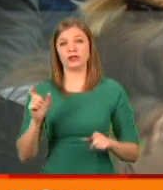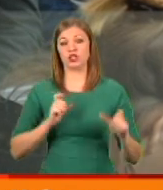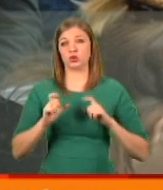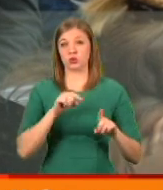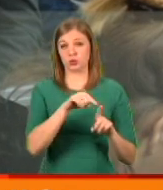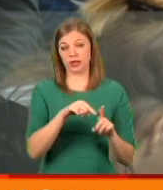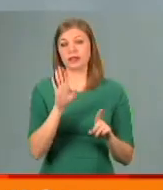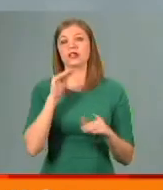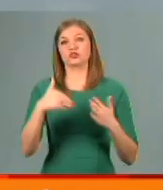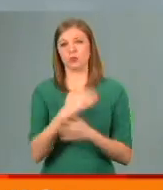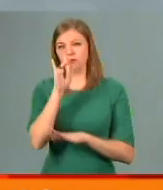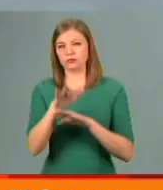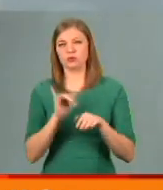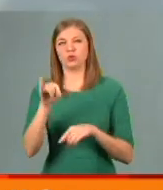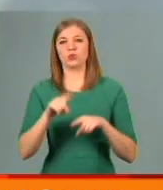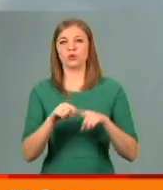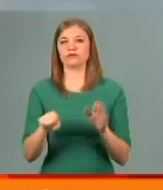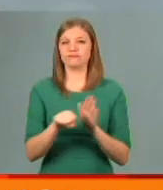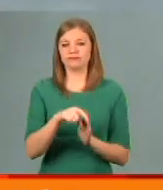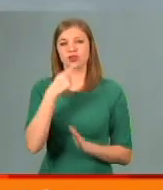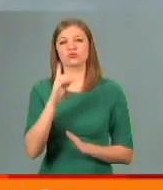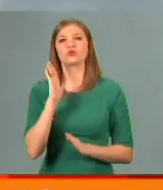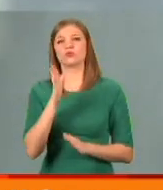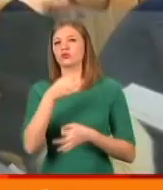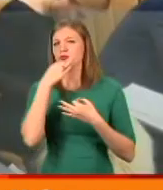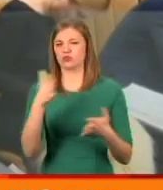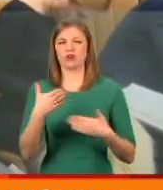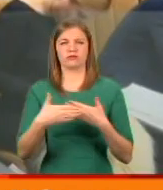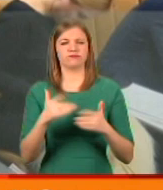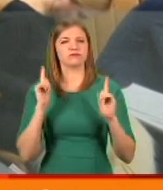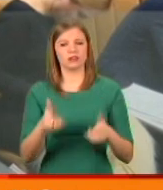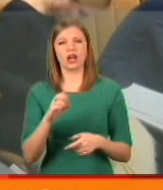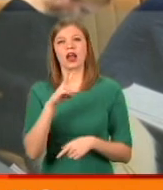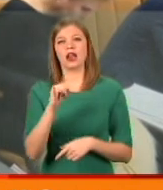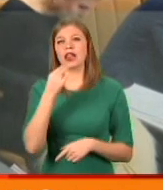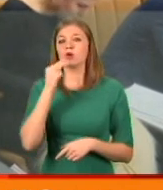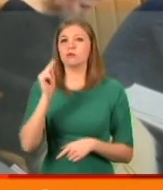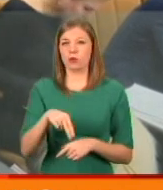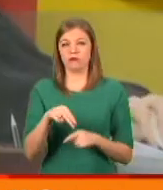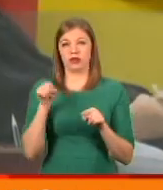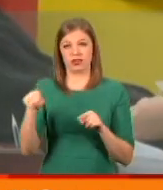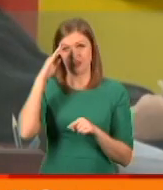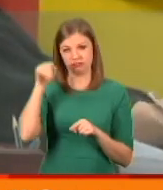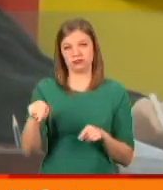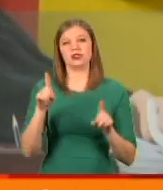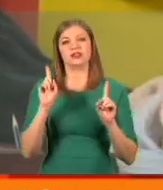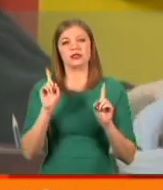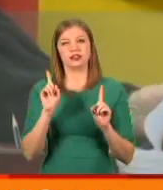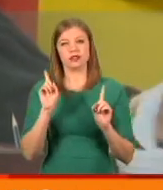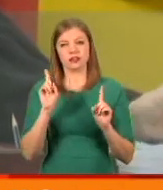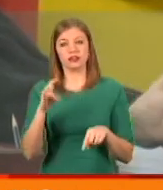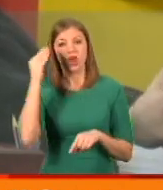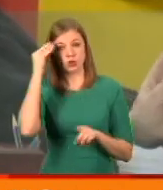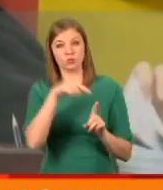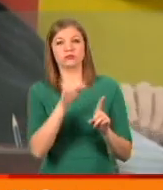Студентка вкотре перепросила в родичів загиблих, сказала, що відбуде будь-яке покарання, але й провина її сусіда на лаві підсудних Дронова, на